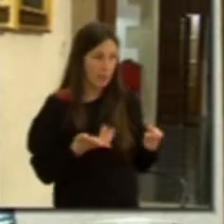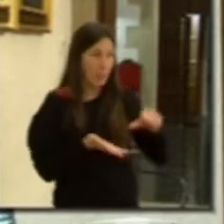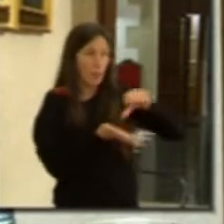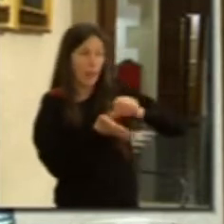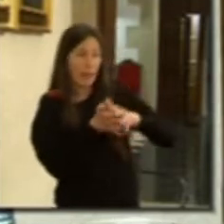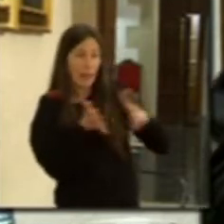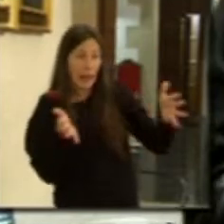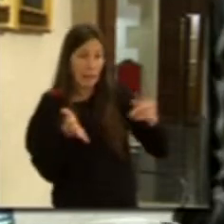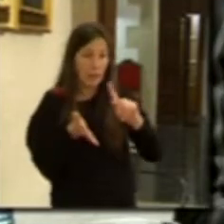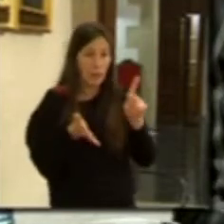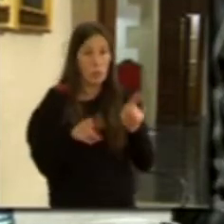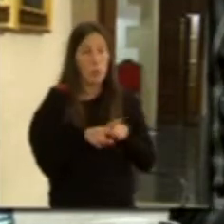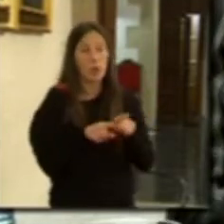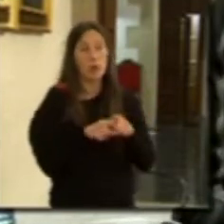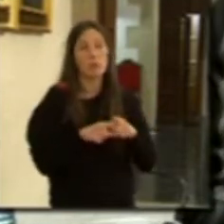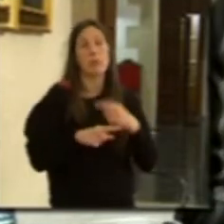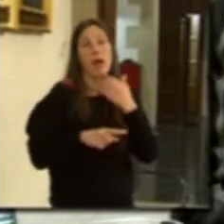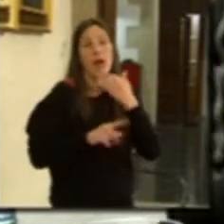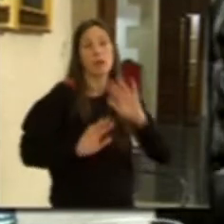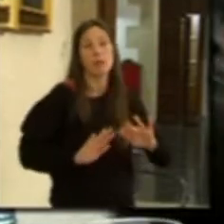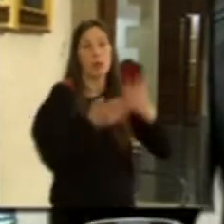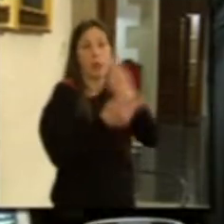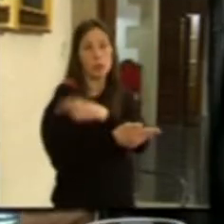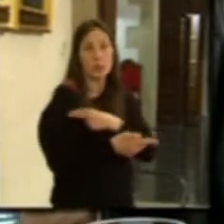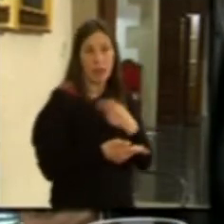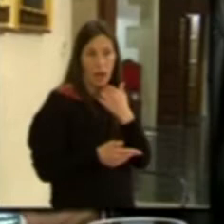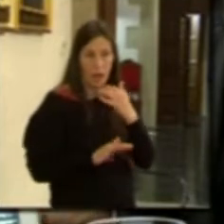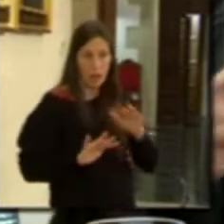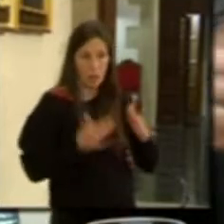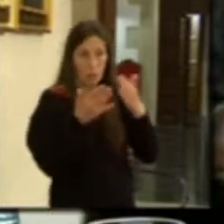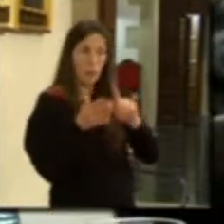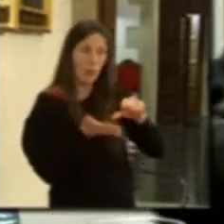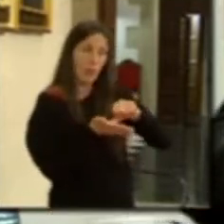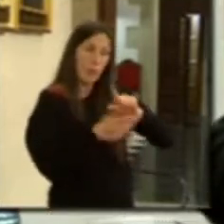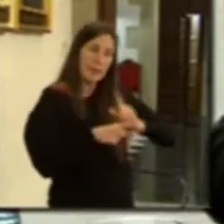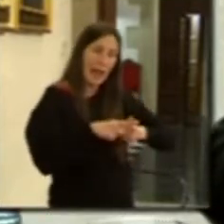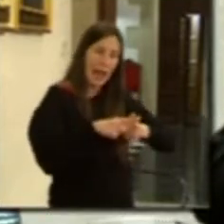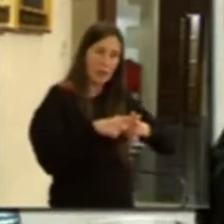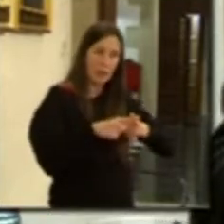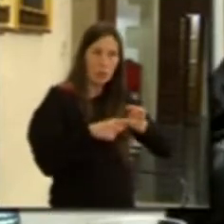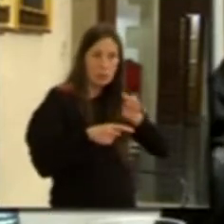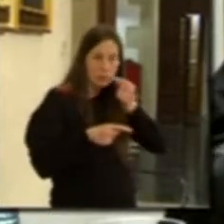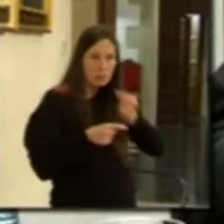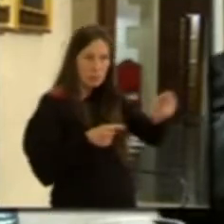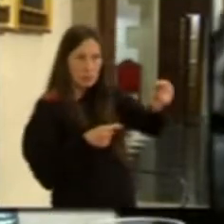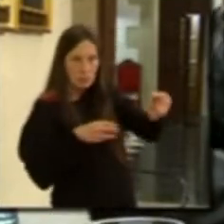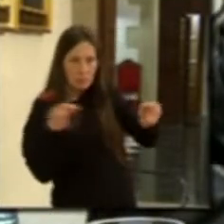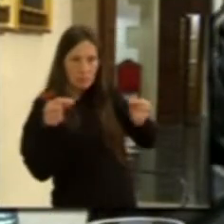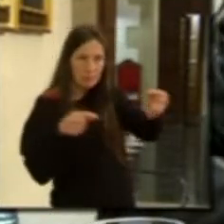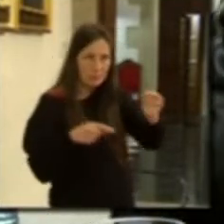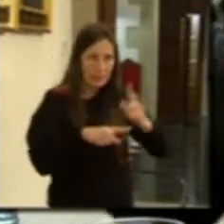tenien una infraestructura sanitària més potent. Ha estat a llocs més petits o a llocs més remots, d'acord? Més rurals,